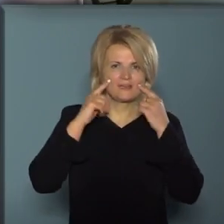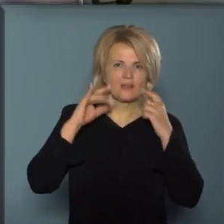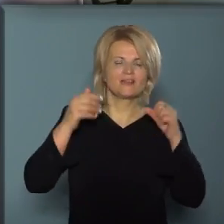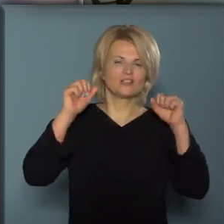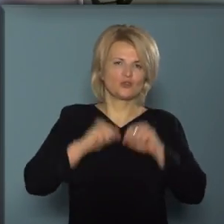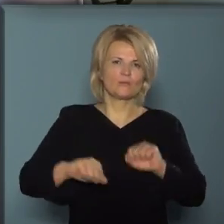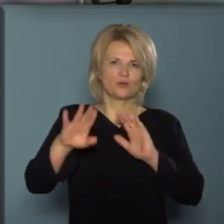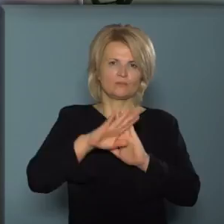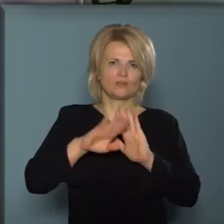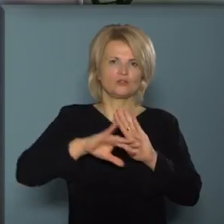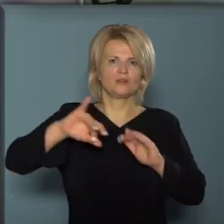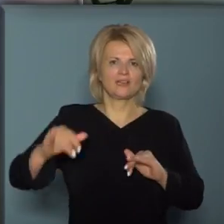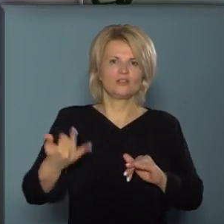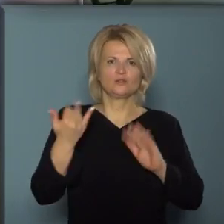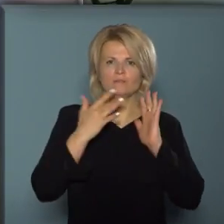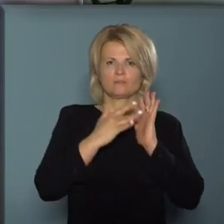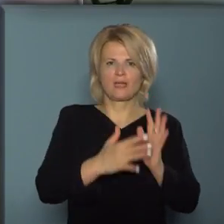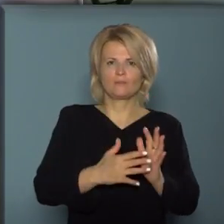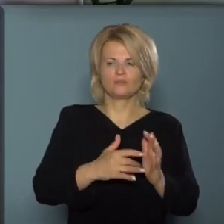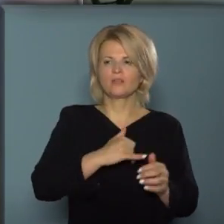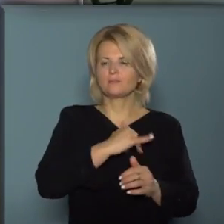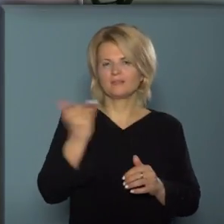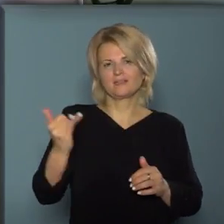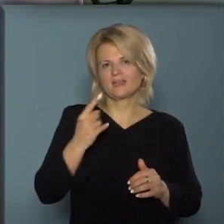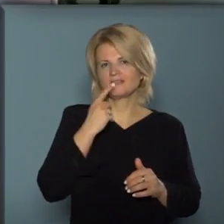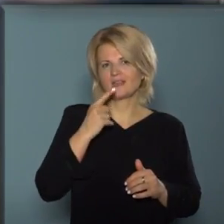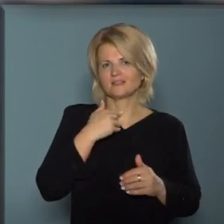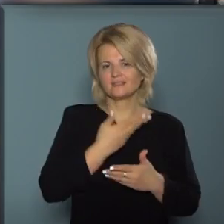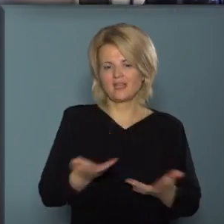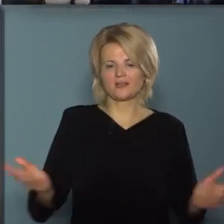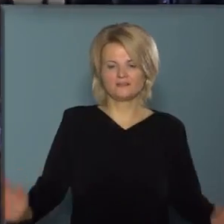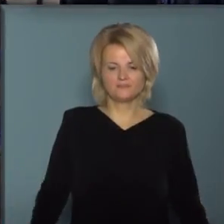komoly műsorszámokat is megszólaltatni, hogy mindenki örömére szolgáljon az est.